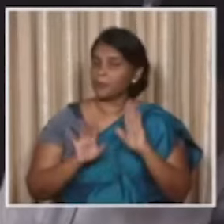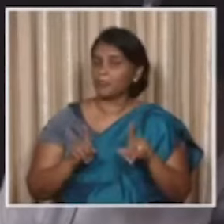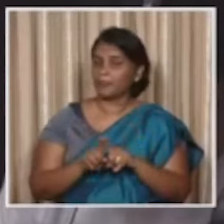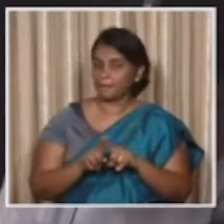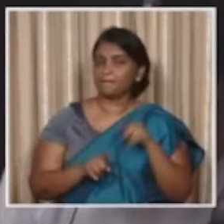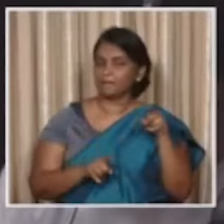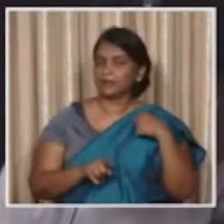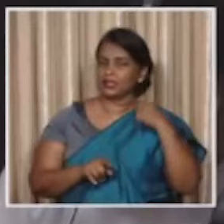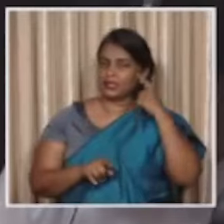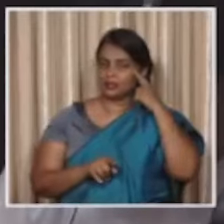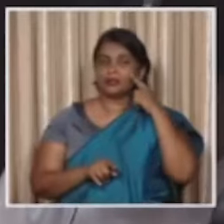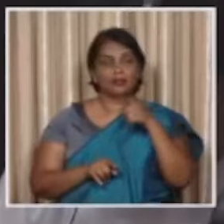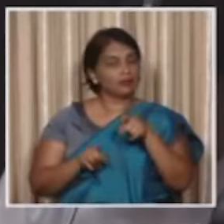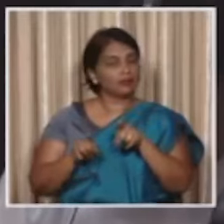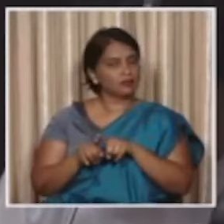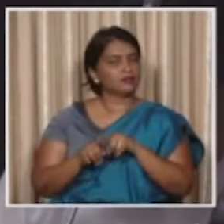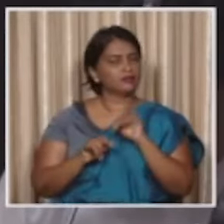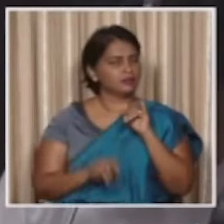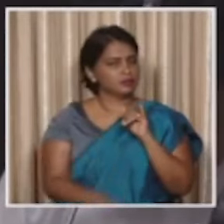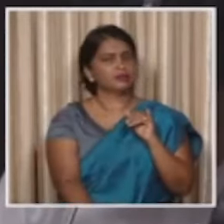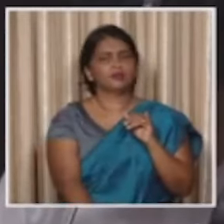අපි ඒකෙදි හිතුවා ඒ වෙනකොට යම්